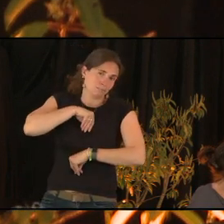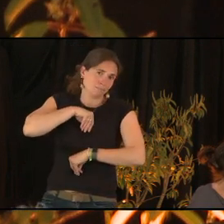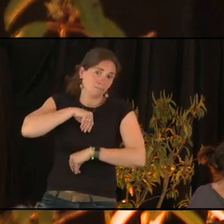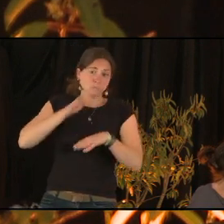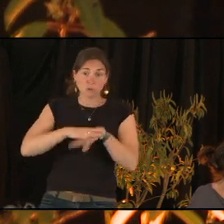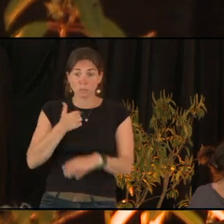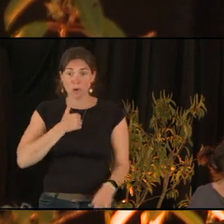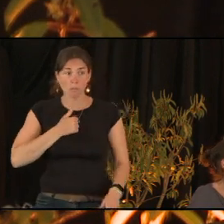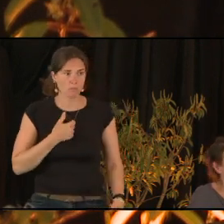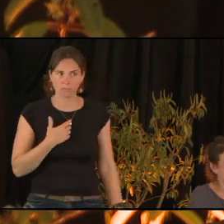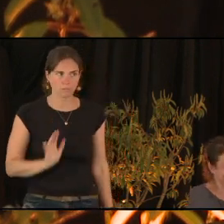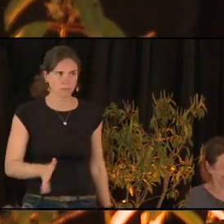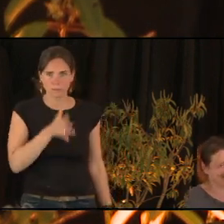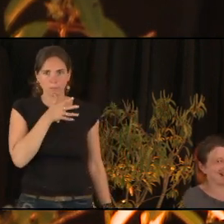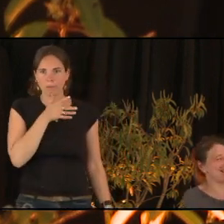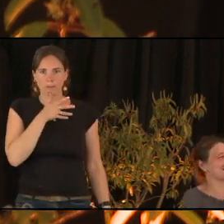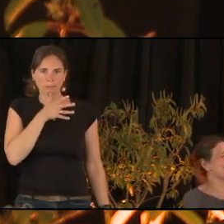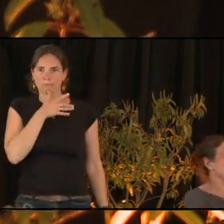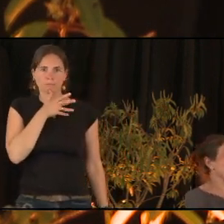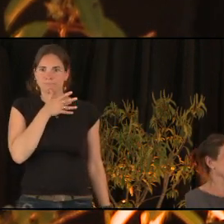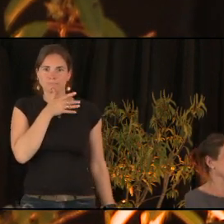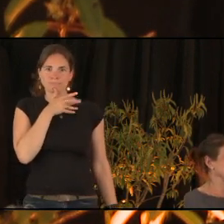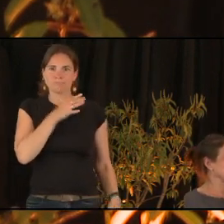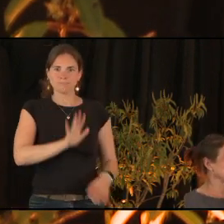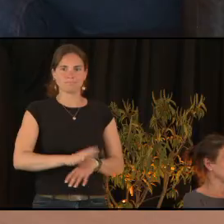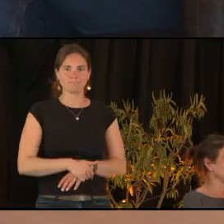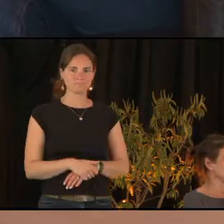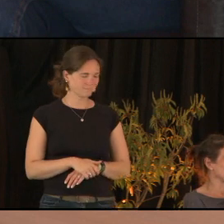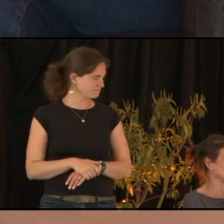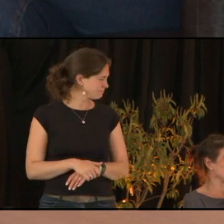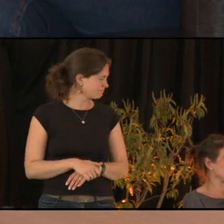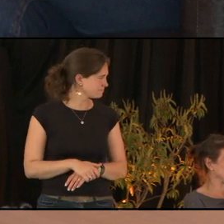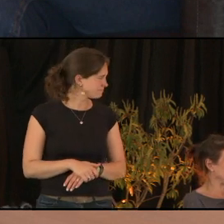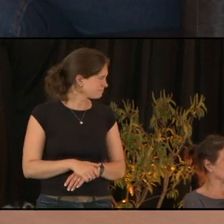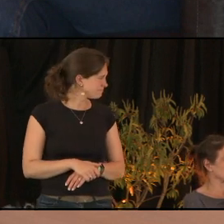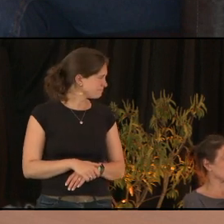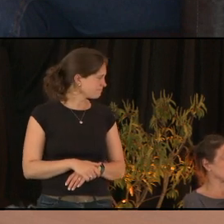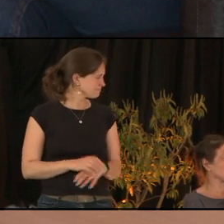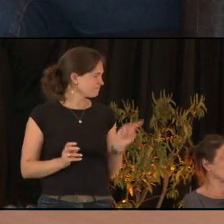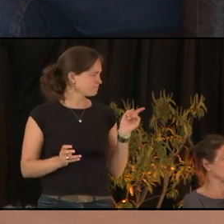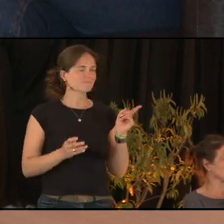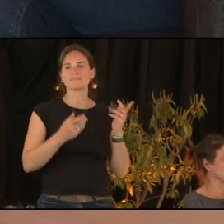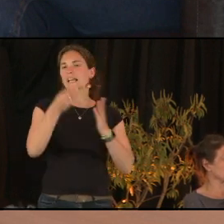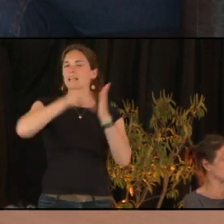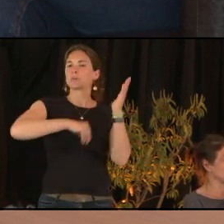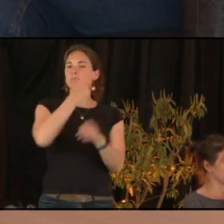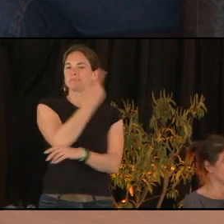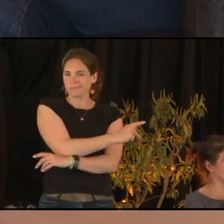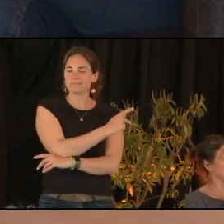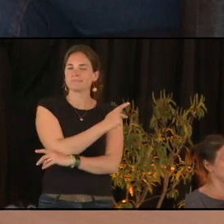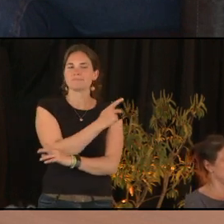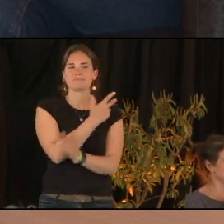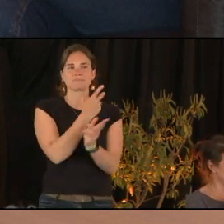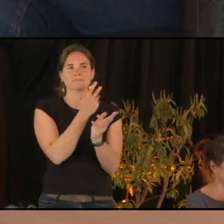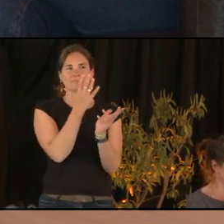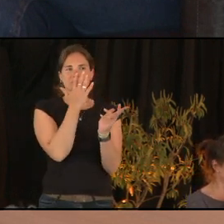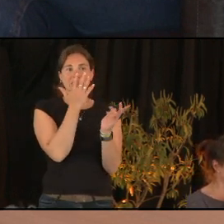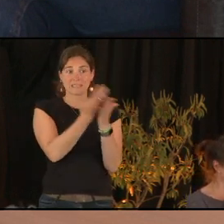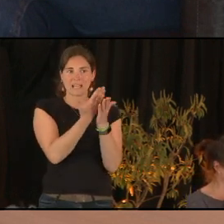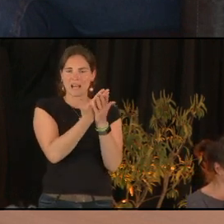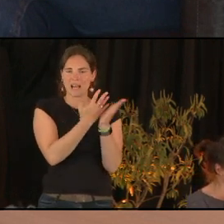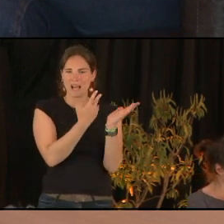cette sagesse, en fait. Donc... C'est un livre où, par votre écriture, vous arrivez à donner